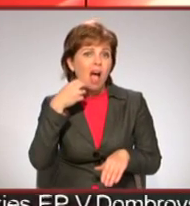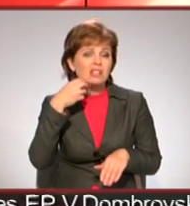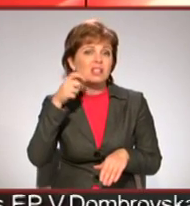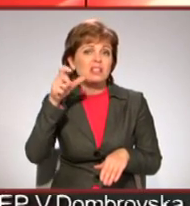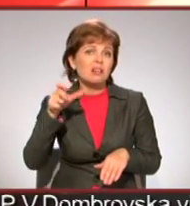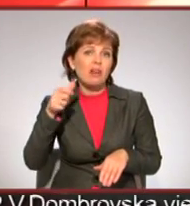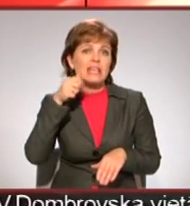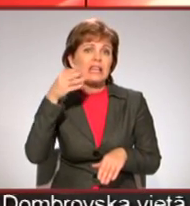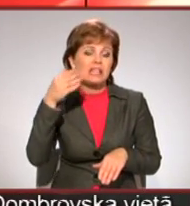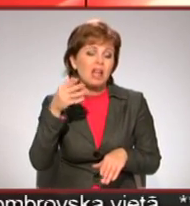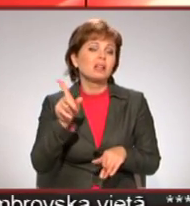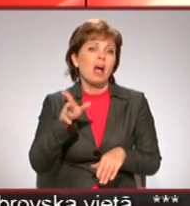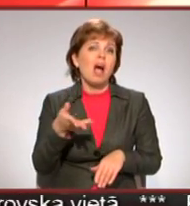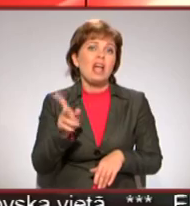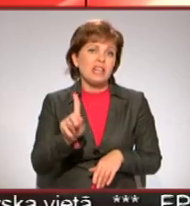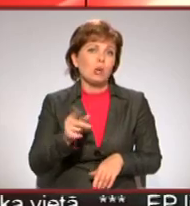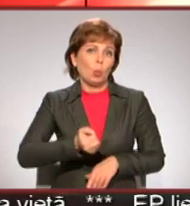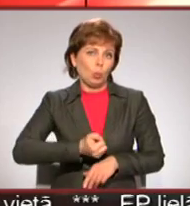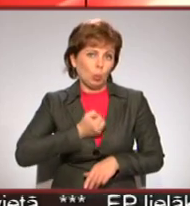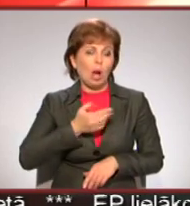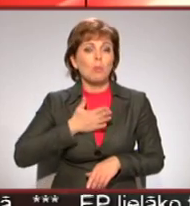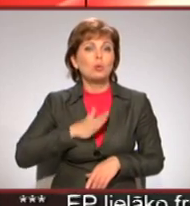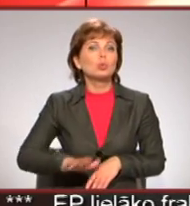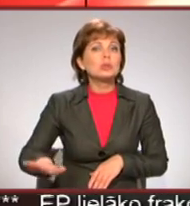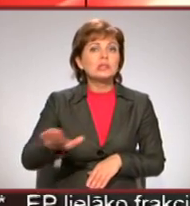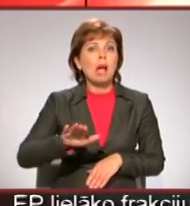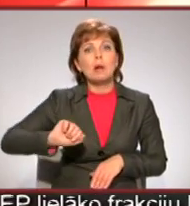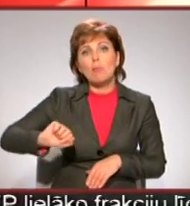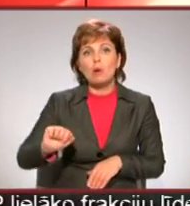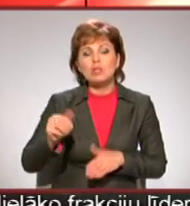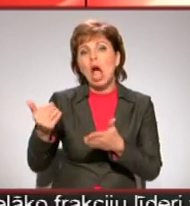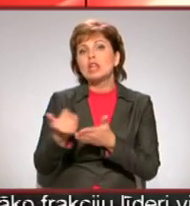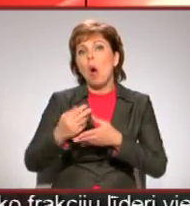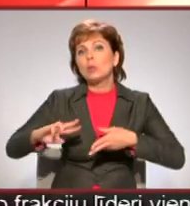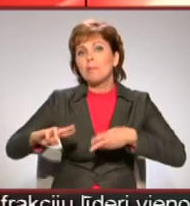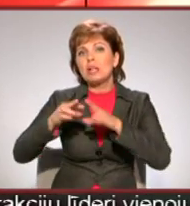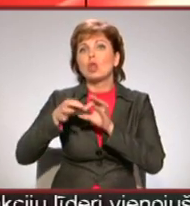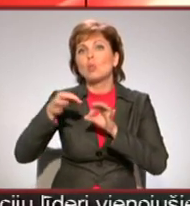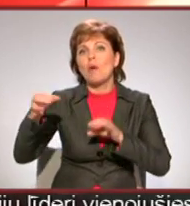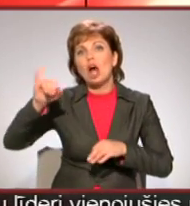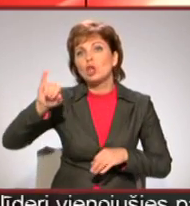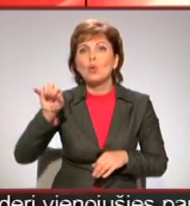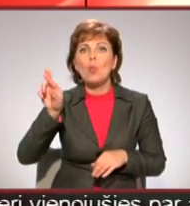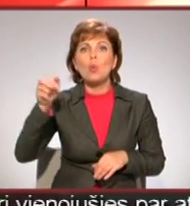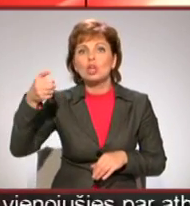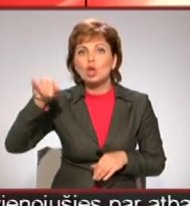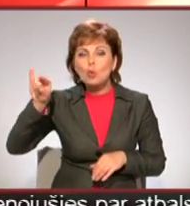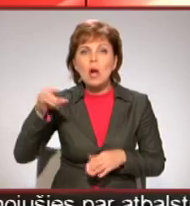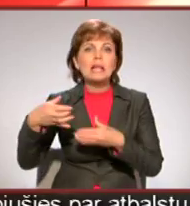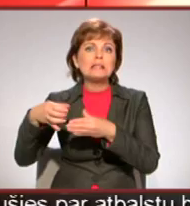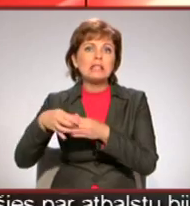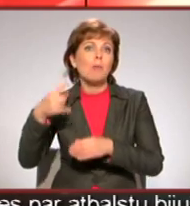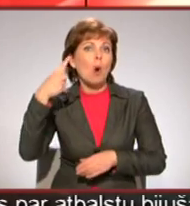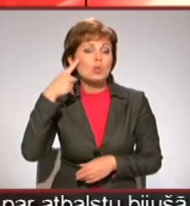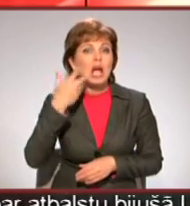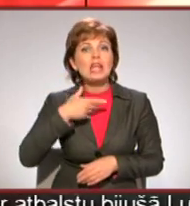cilvēkiem ikdiena arvien grūtāka. Un mūsu Zemgales kolēģi Jaunpils novada Jurģu ciemā uzzināja, ka iedzīvotāji būtu bezgala gandarīti,